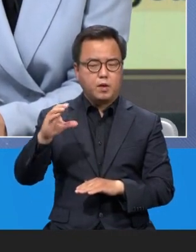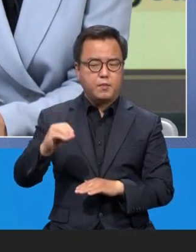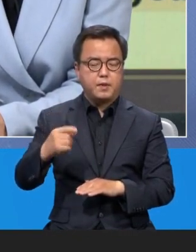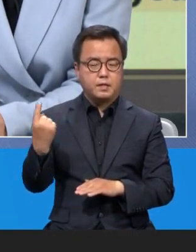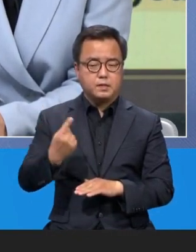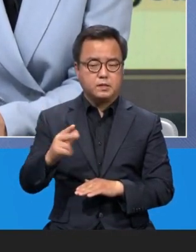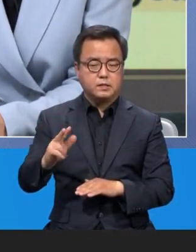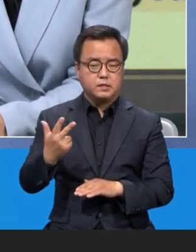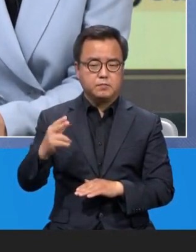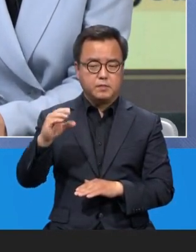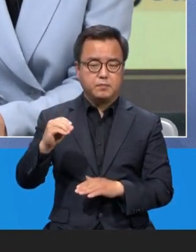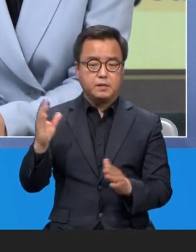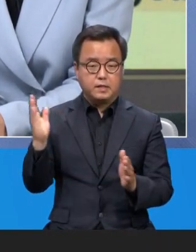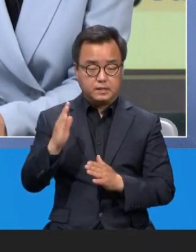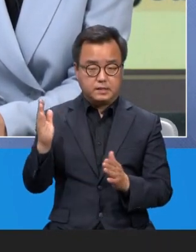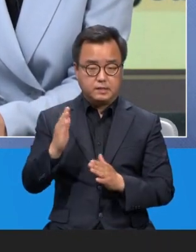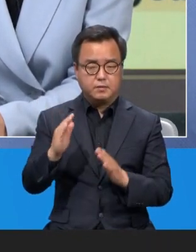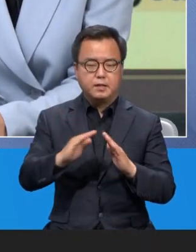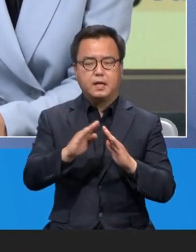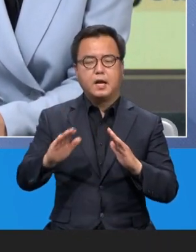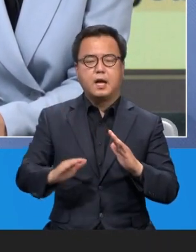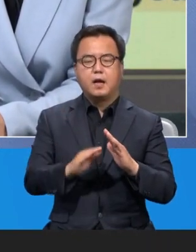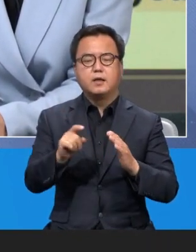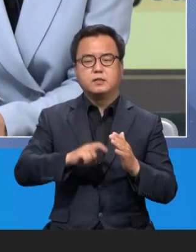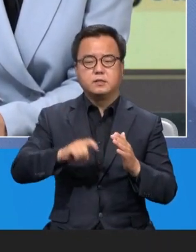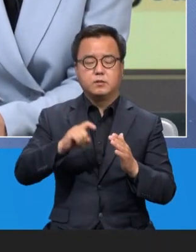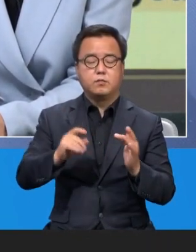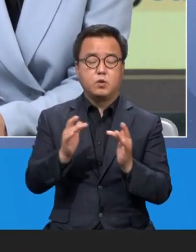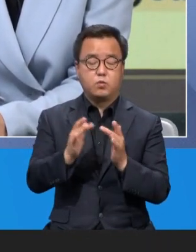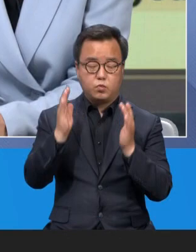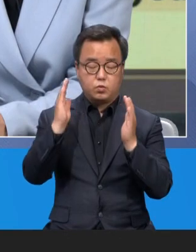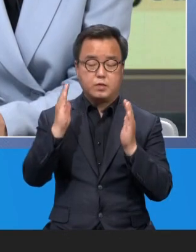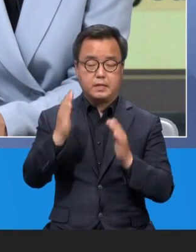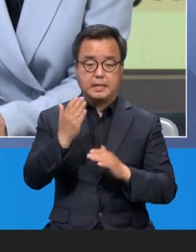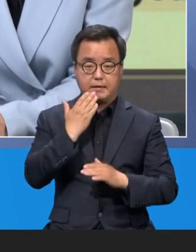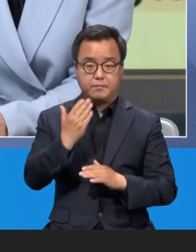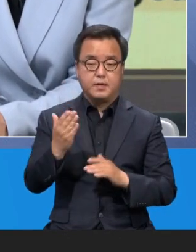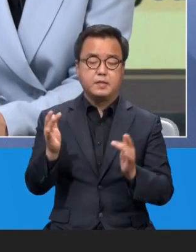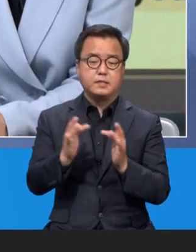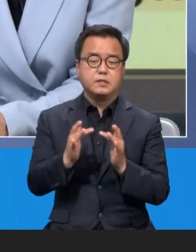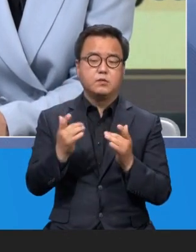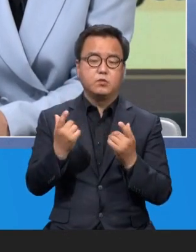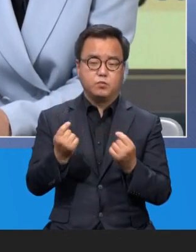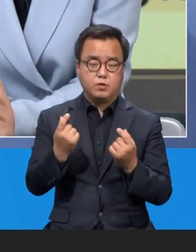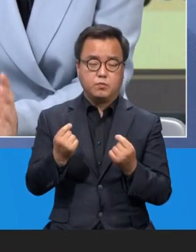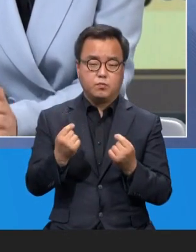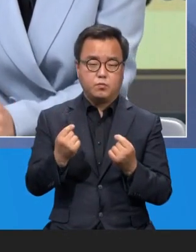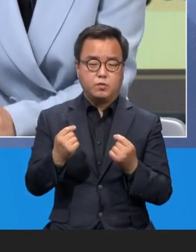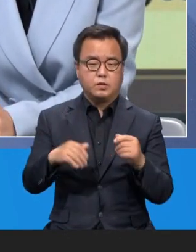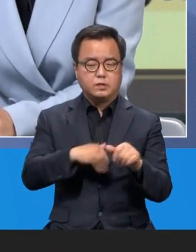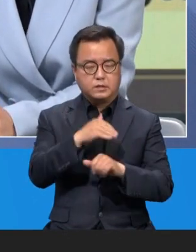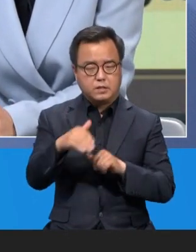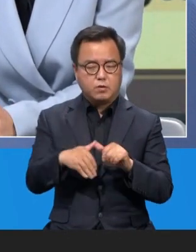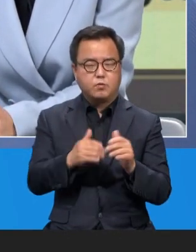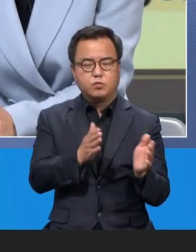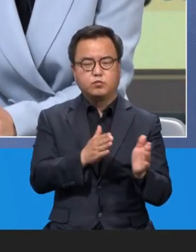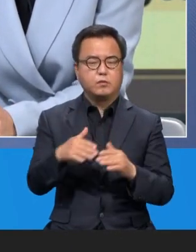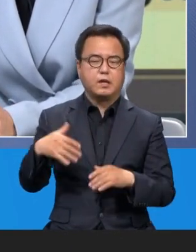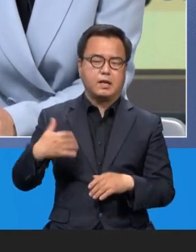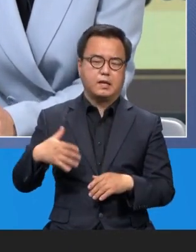학생들이 가정 내에 온라인 학습을 할 수 있는 인터넷 등 원격 학습 인프라가 없는 것으로